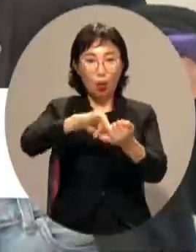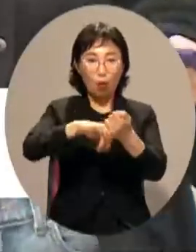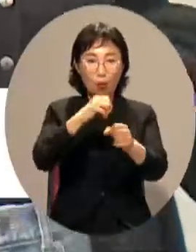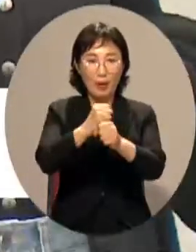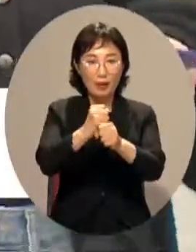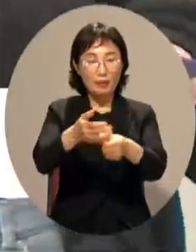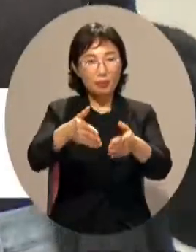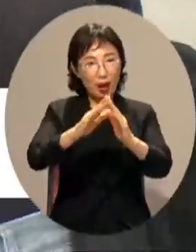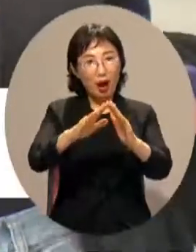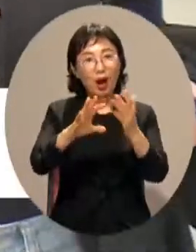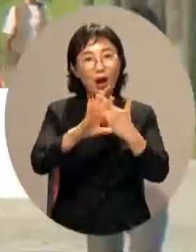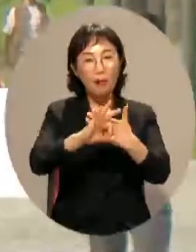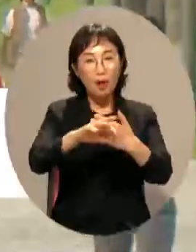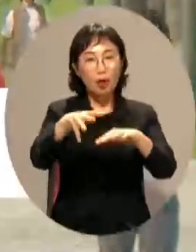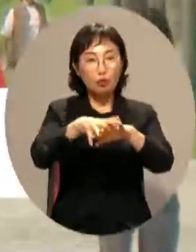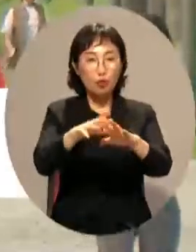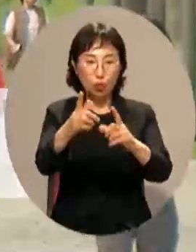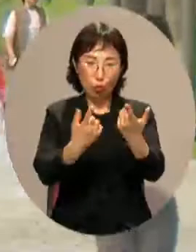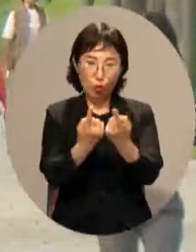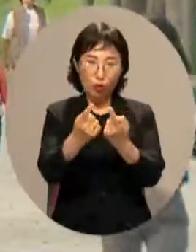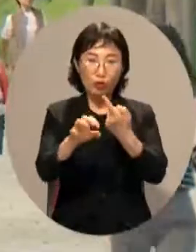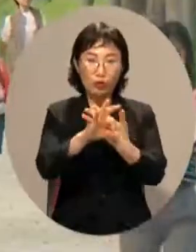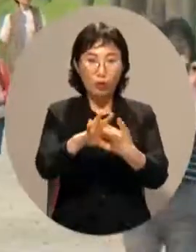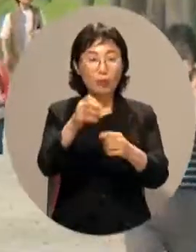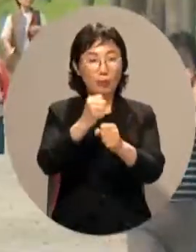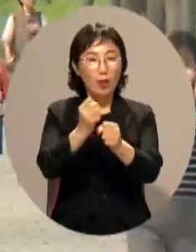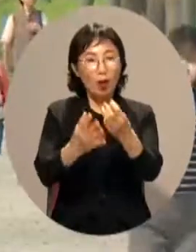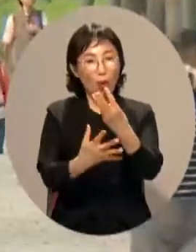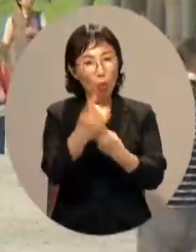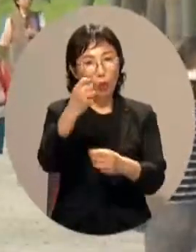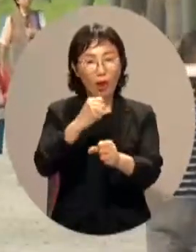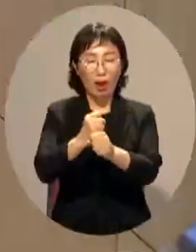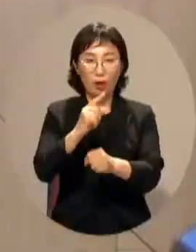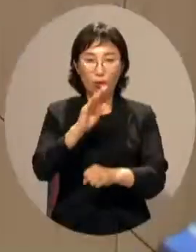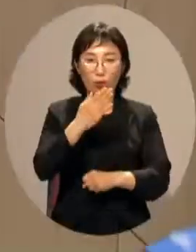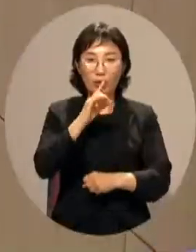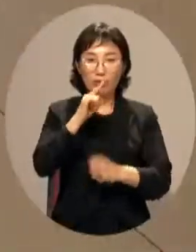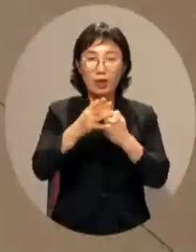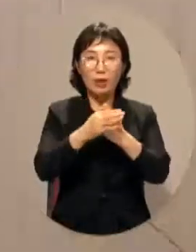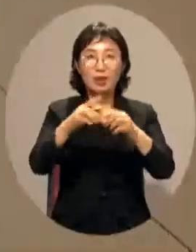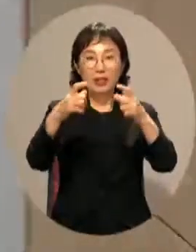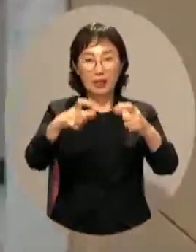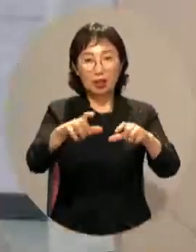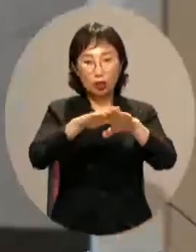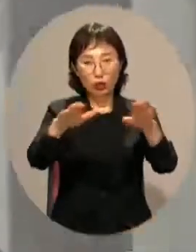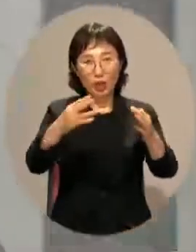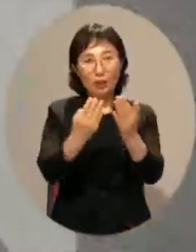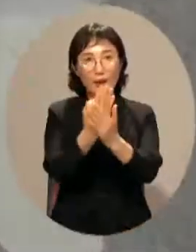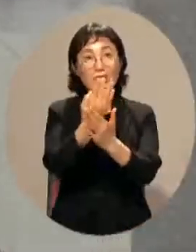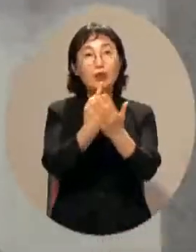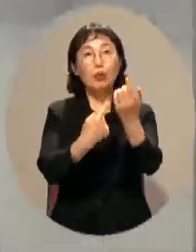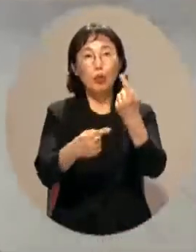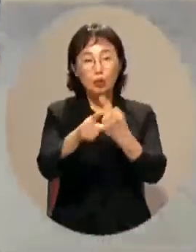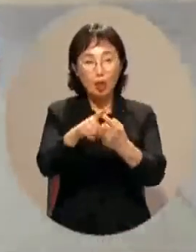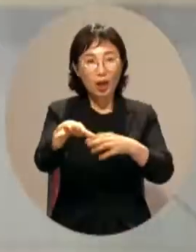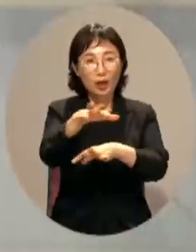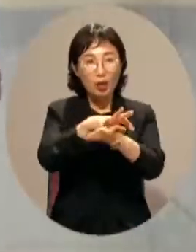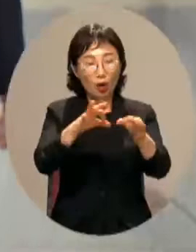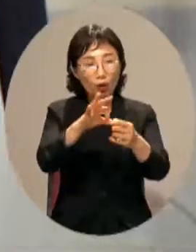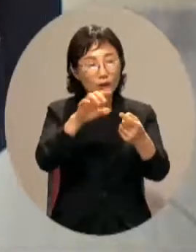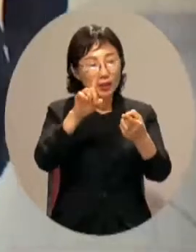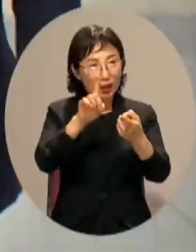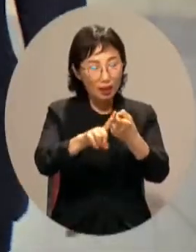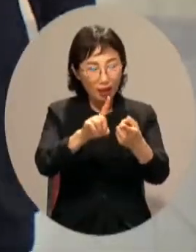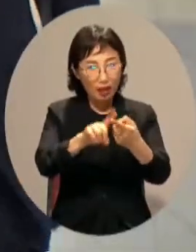학과 구조 조정을 통해 추진해야 한다고 강조하고 있습니다. 다만 지역 균형 발전보다 경제 효율성을 우선시하는 언행을